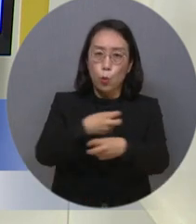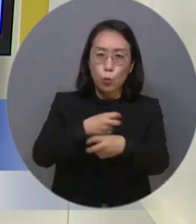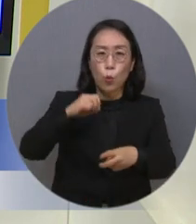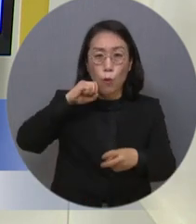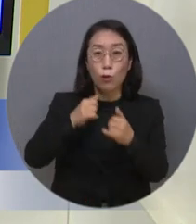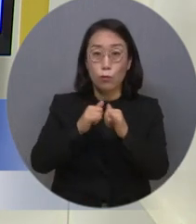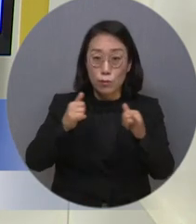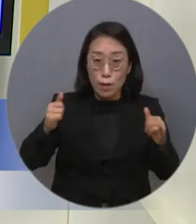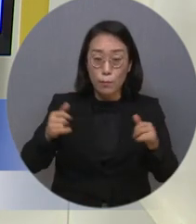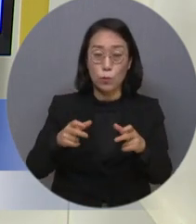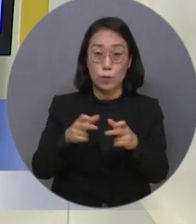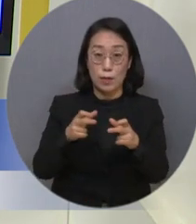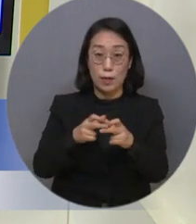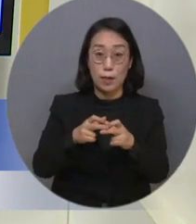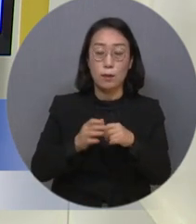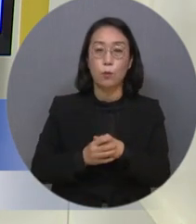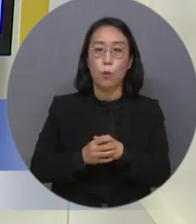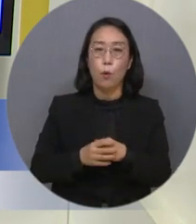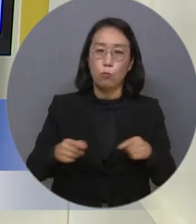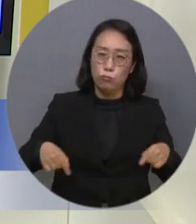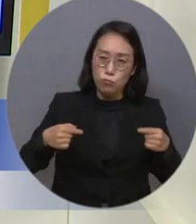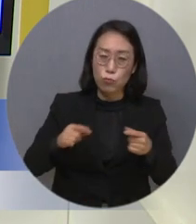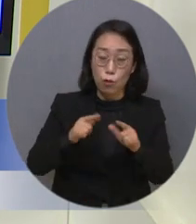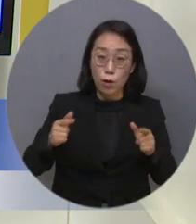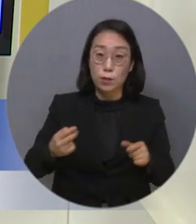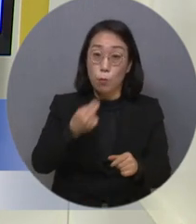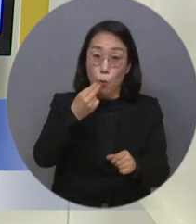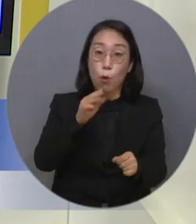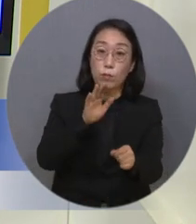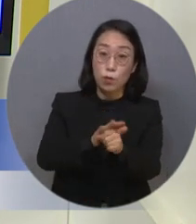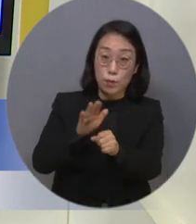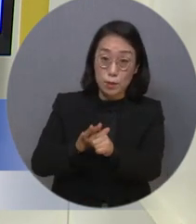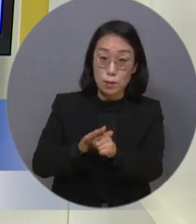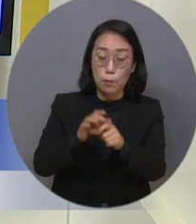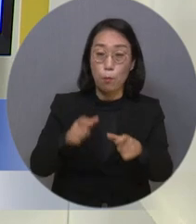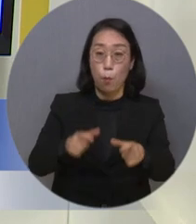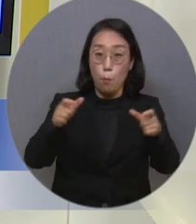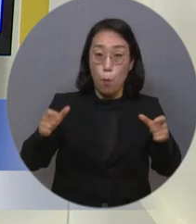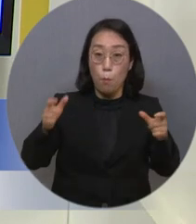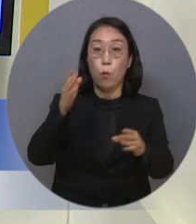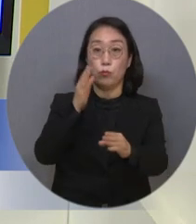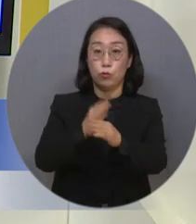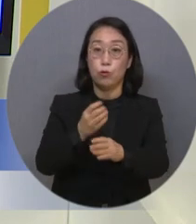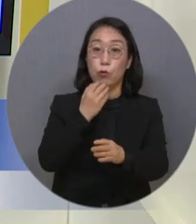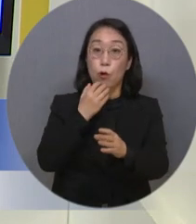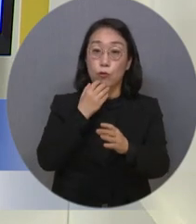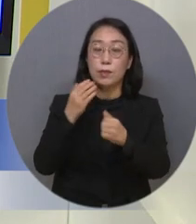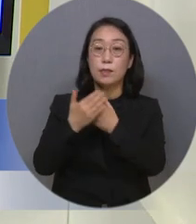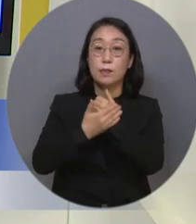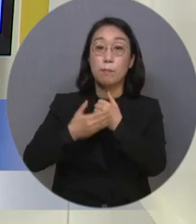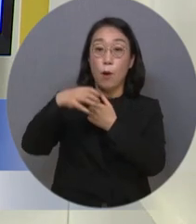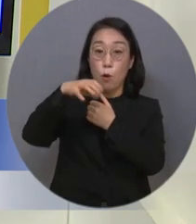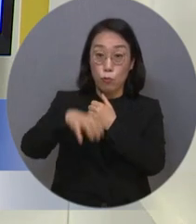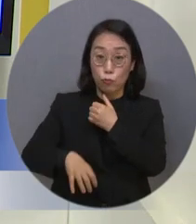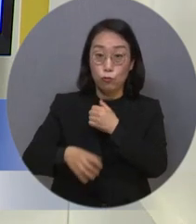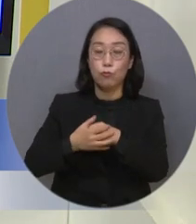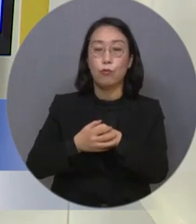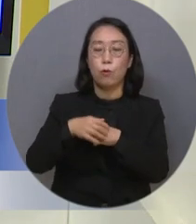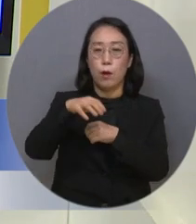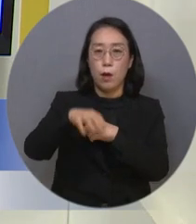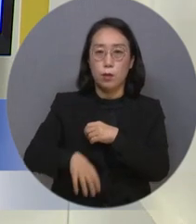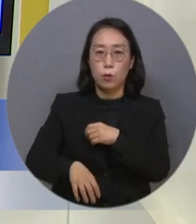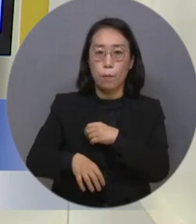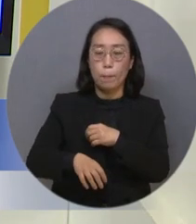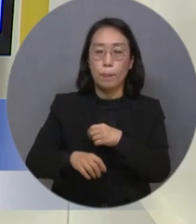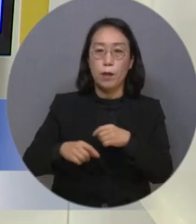장애인들이 이용하는 전동보장구에 대한 보험 서비스를 지원하고 있는 추세인데요 서울시 은평구가 전동 휠체어와